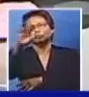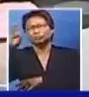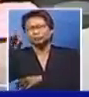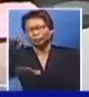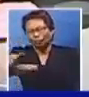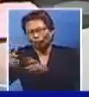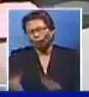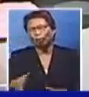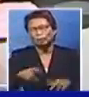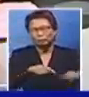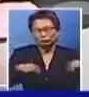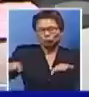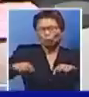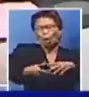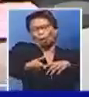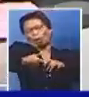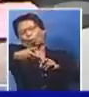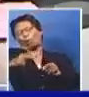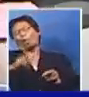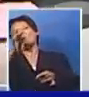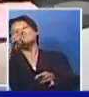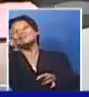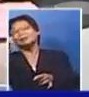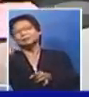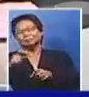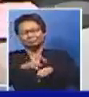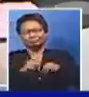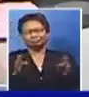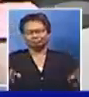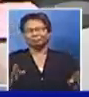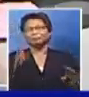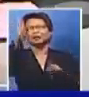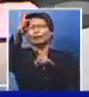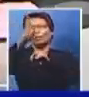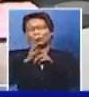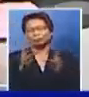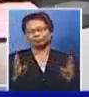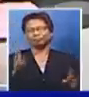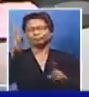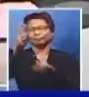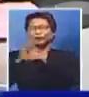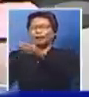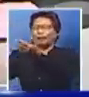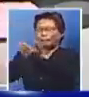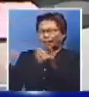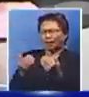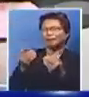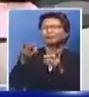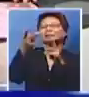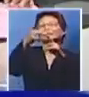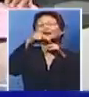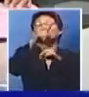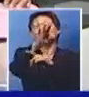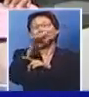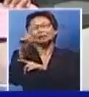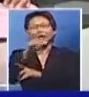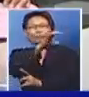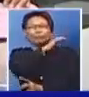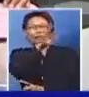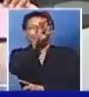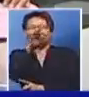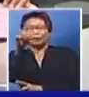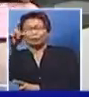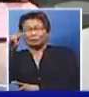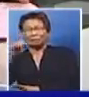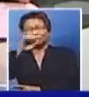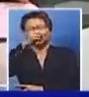17,679 peneroka yang bertindak keluar daripada Felda diberi tempoh sehingga 6 bulan untuk kembali kepada Felda. Menurut pengerusi Felda, Tan Sri